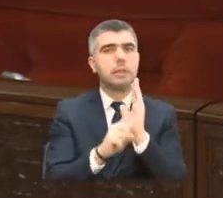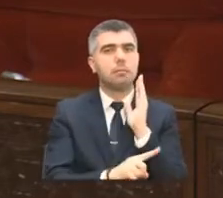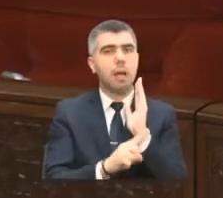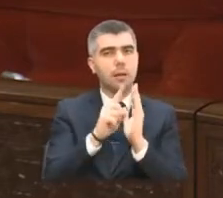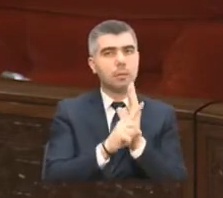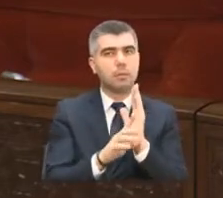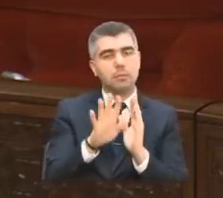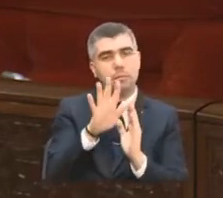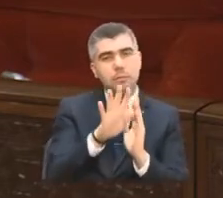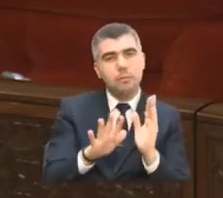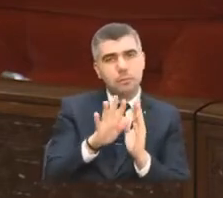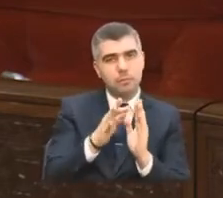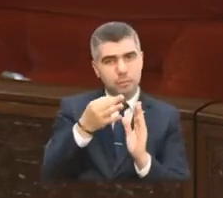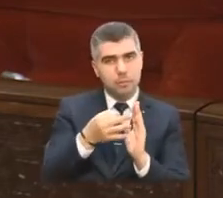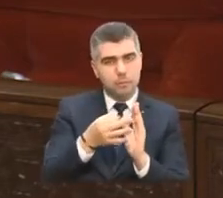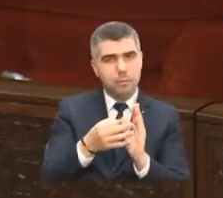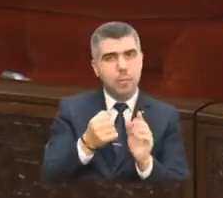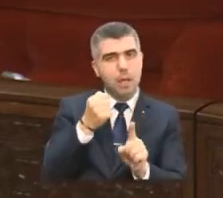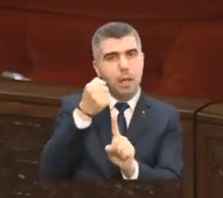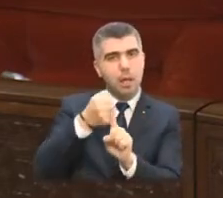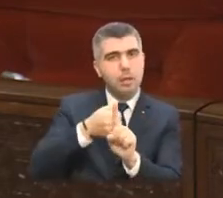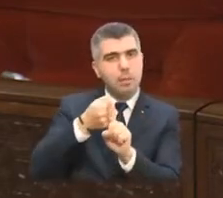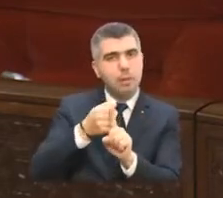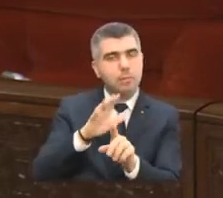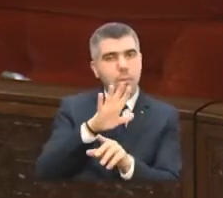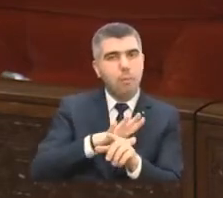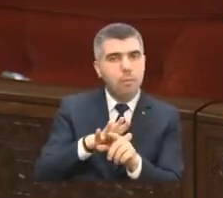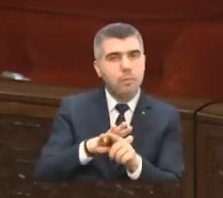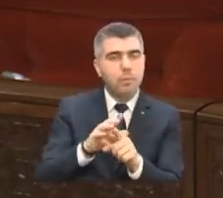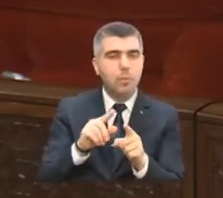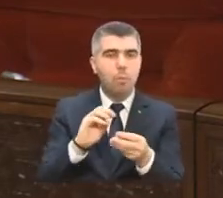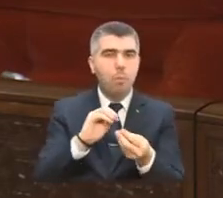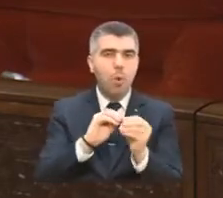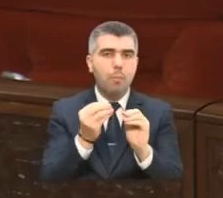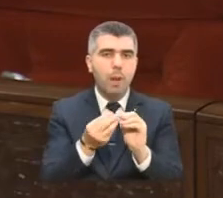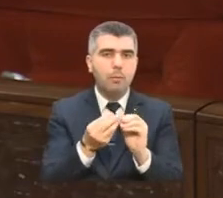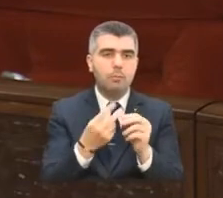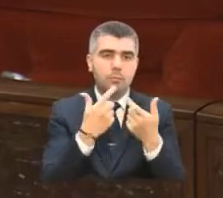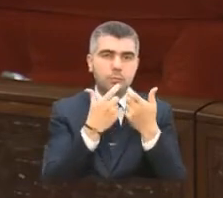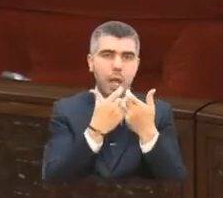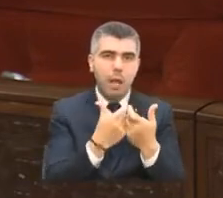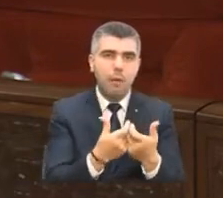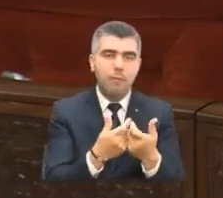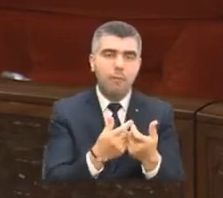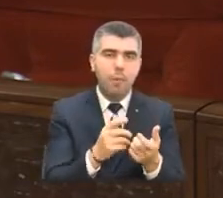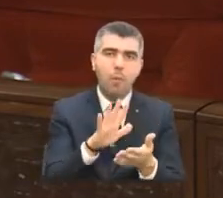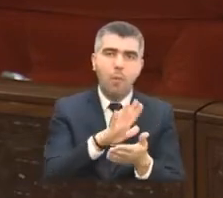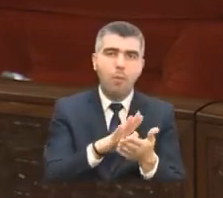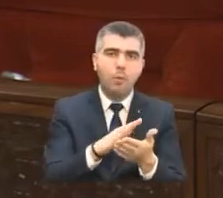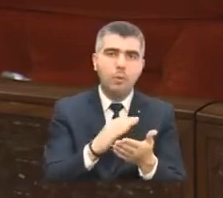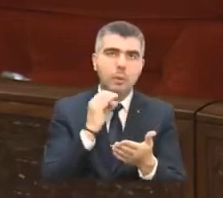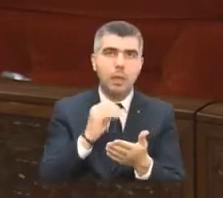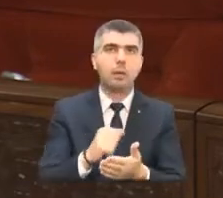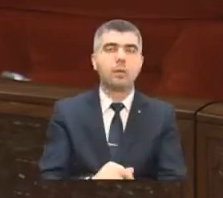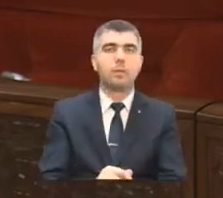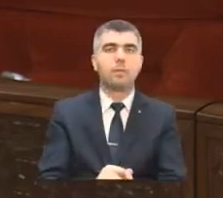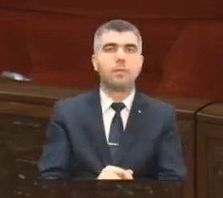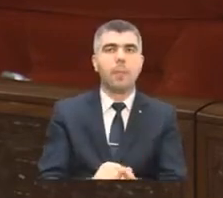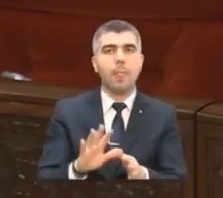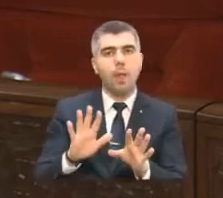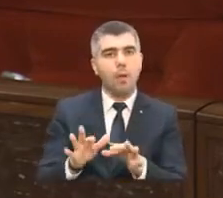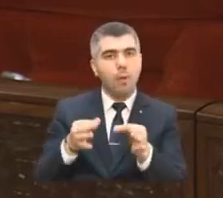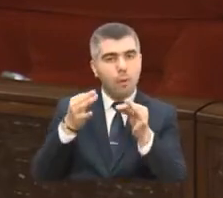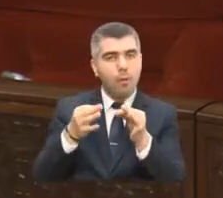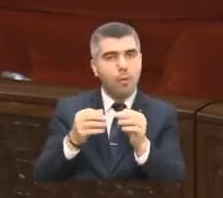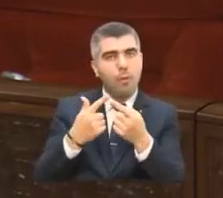مختلف الفئات العاملة بالقطاع باش نوقفوا على المشاكل ديال كل صنف من هذه القطاعات، وكذلك